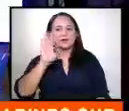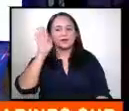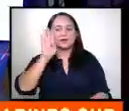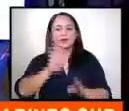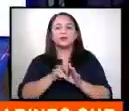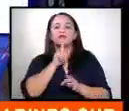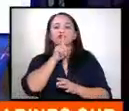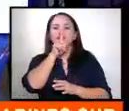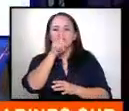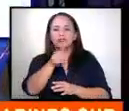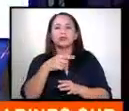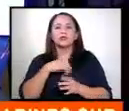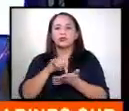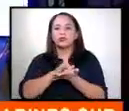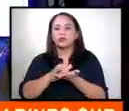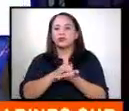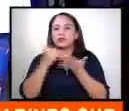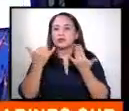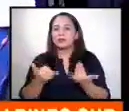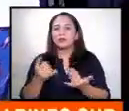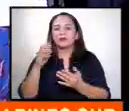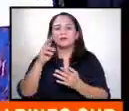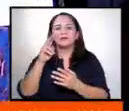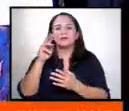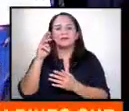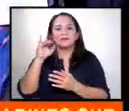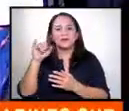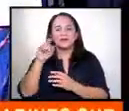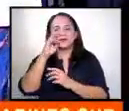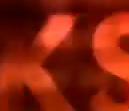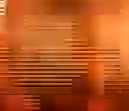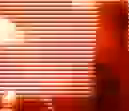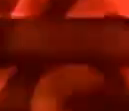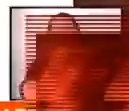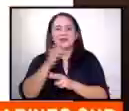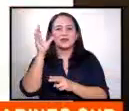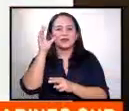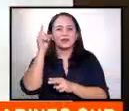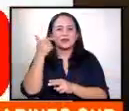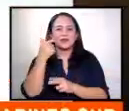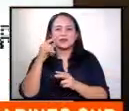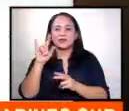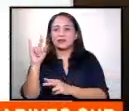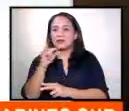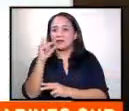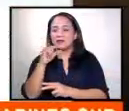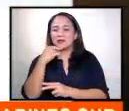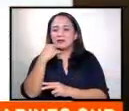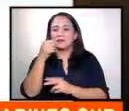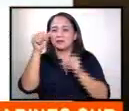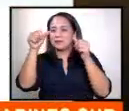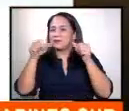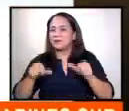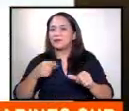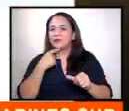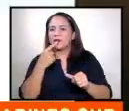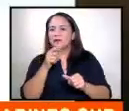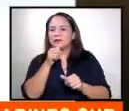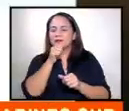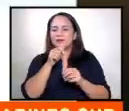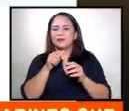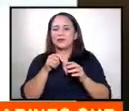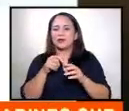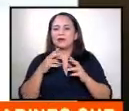Totoo na po talaga, nasa New York City na si Miss Universe Catriona Gray. Sa kanyang Instagram, binunyag ni Catriona na tahimik siyang